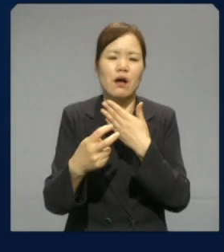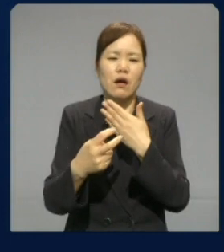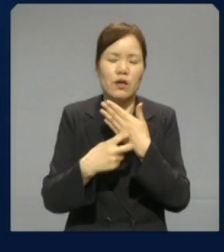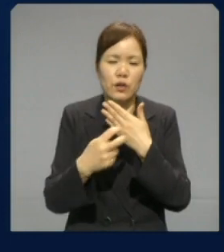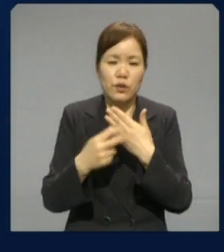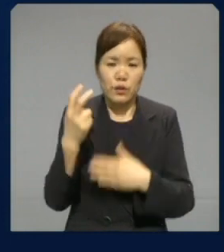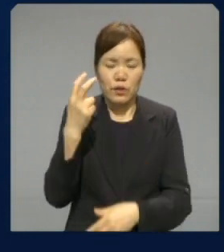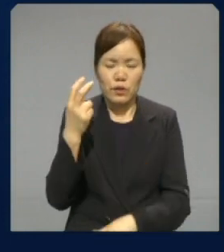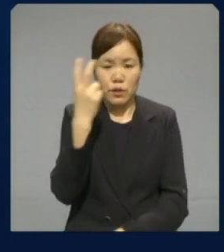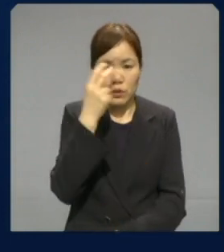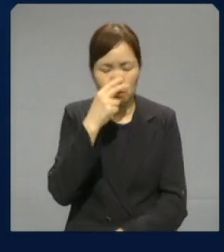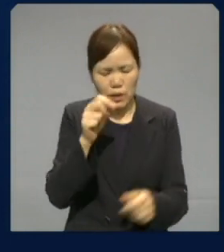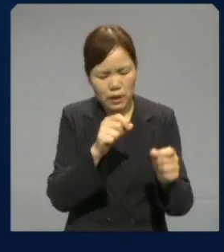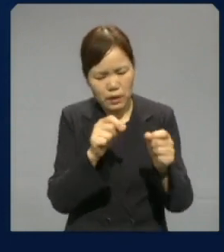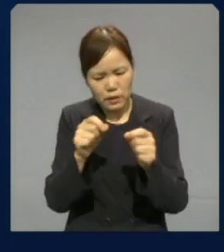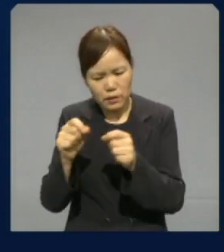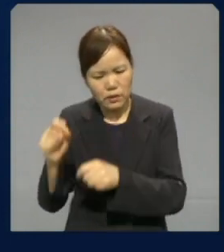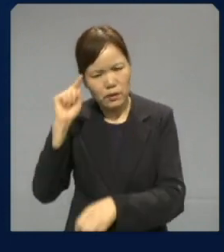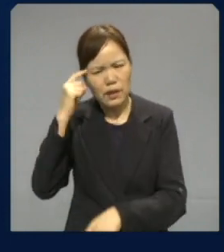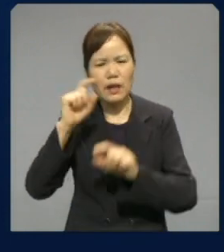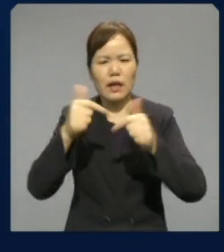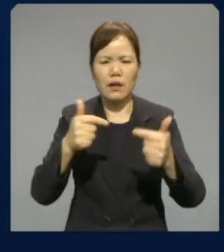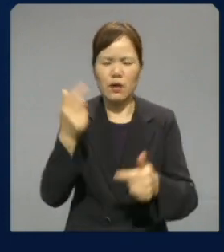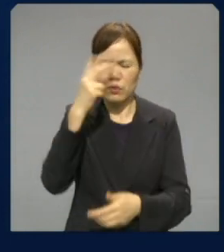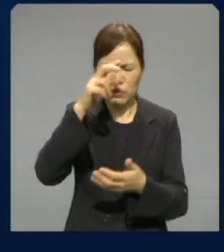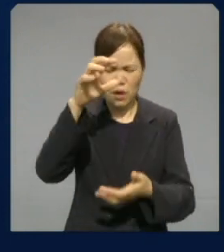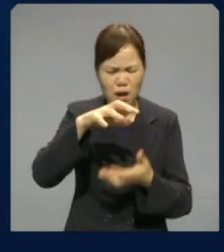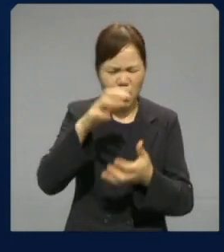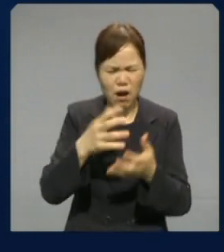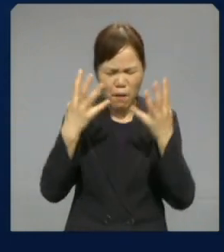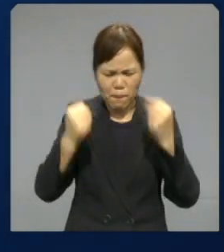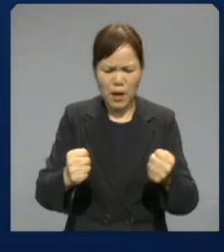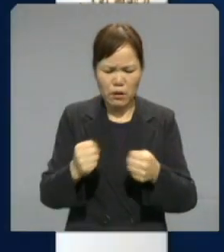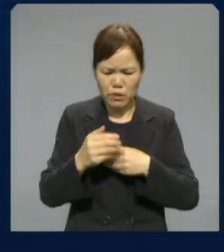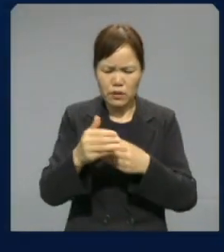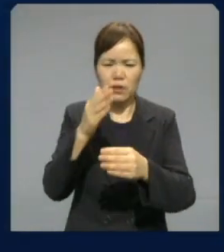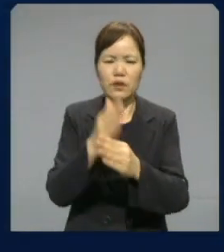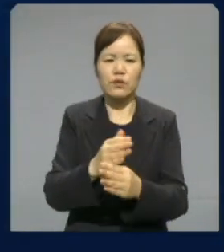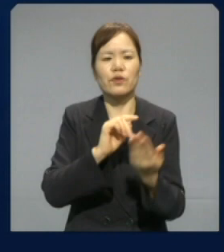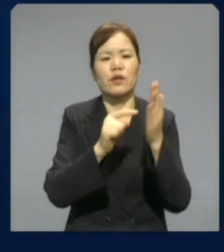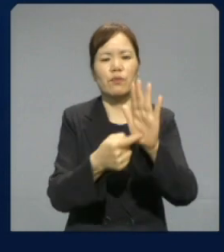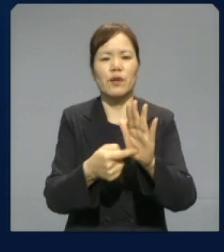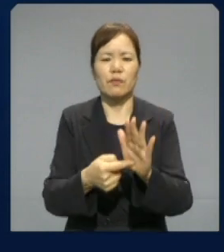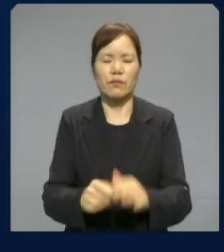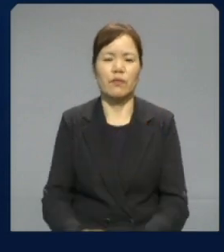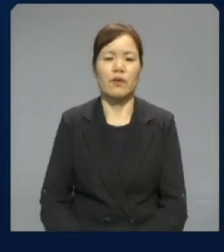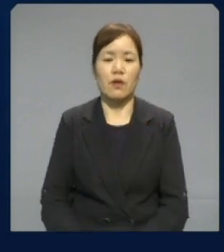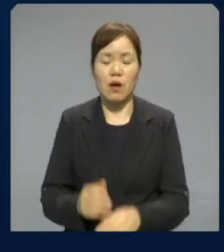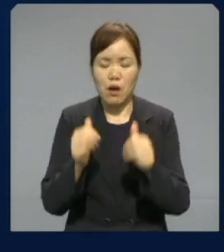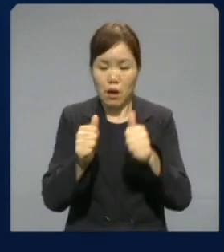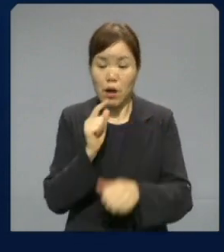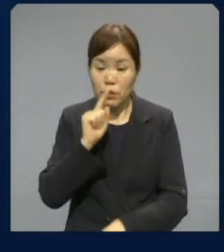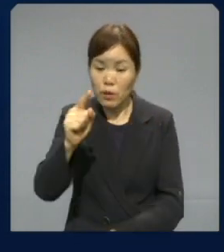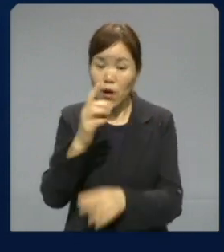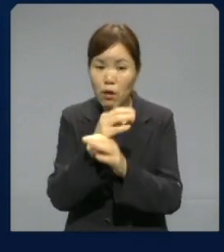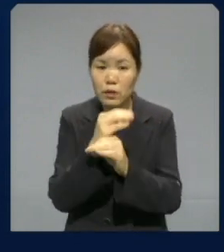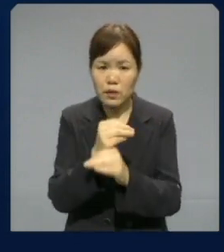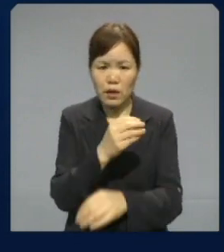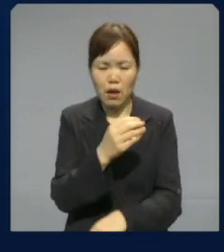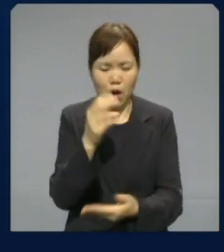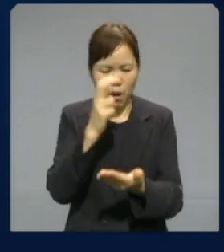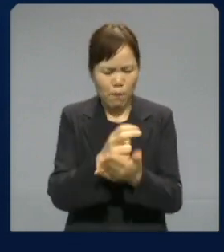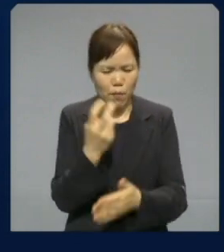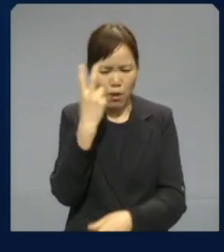생각하지 않는다며 수사이 많고 계속 진행 중이라고 밝혔는데 송취 시점에 대해선 충분한 법리